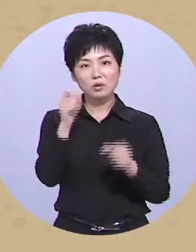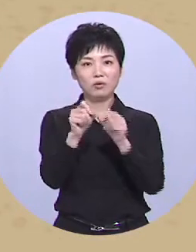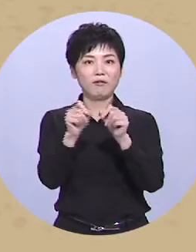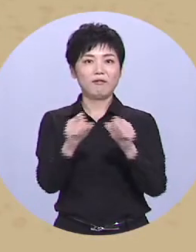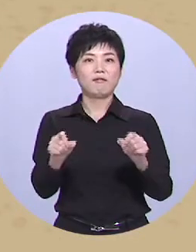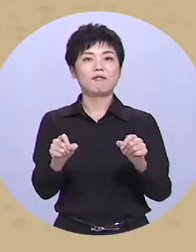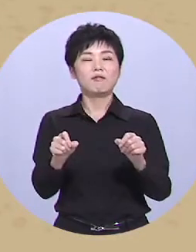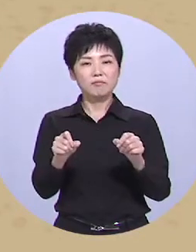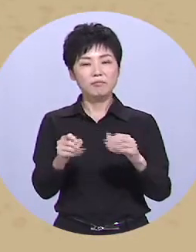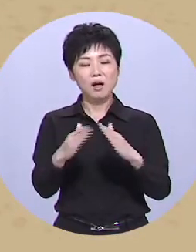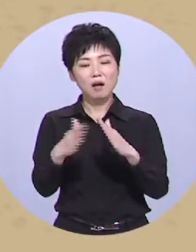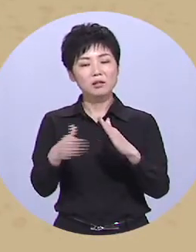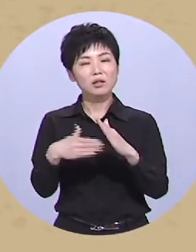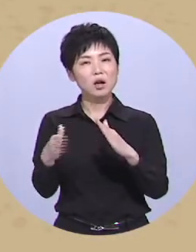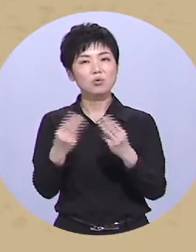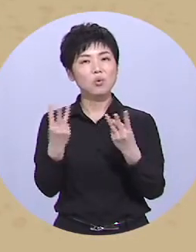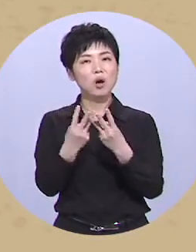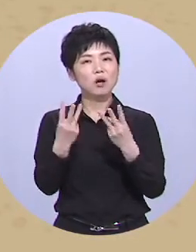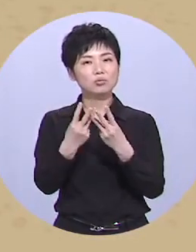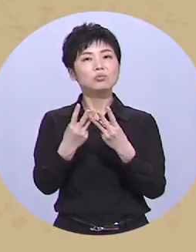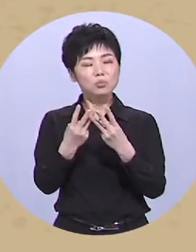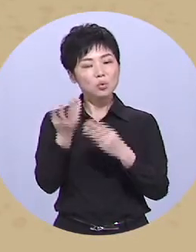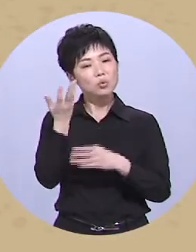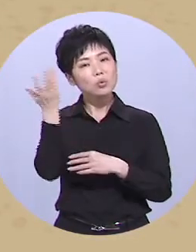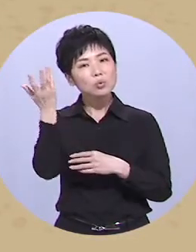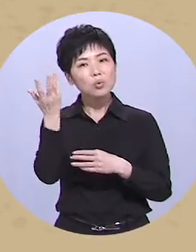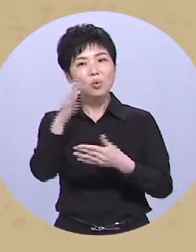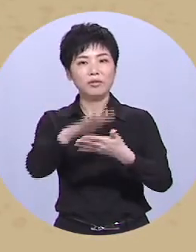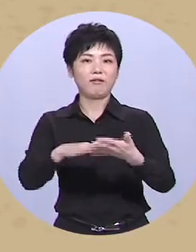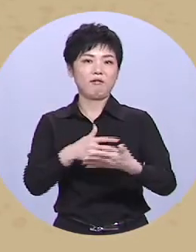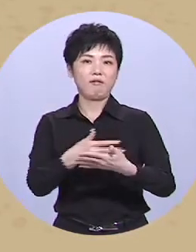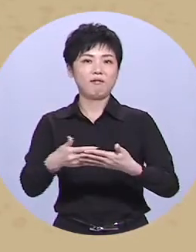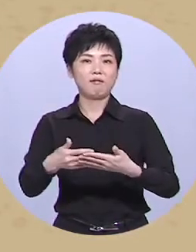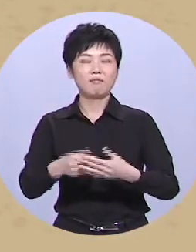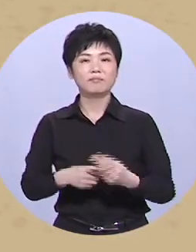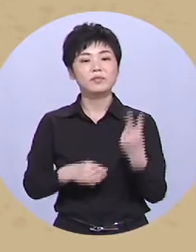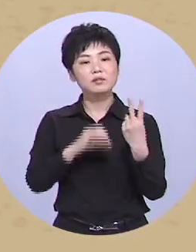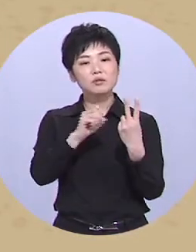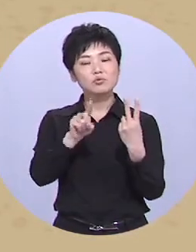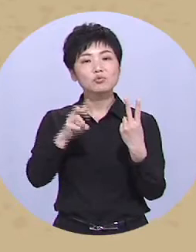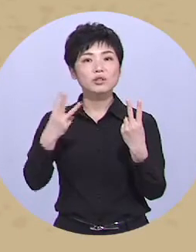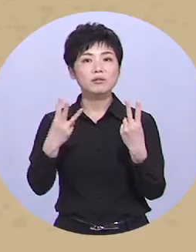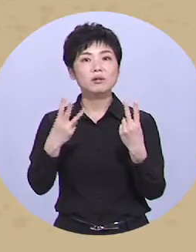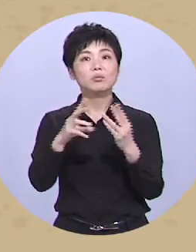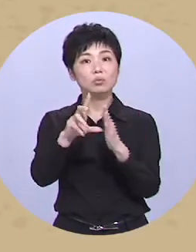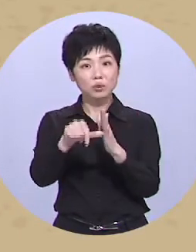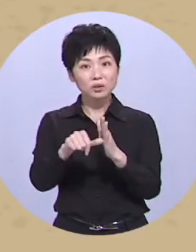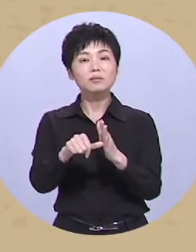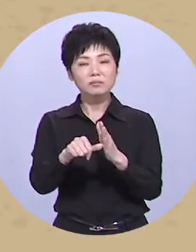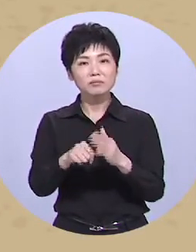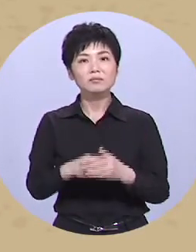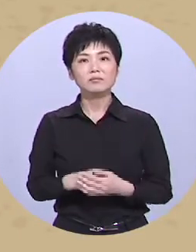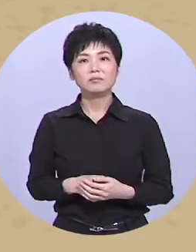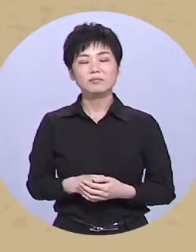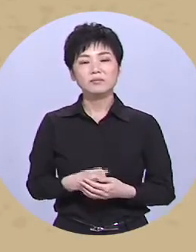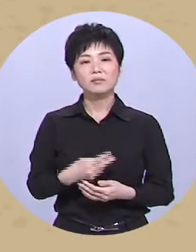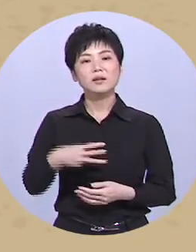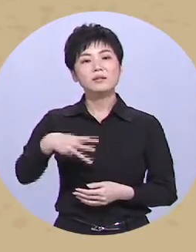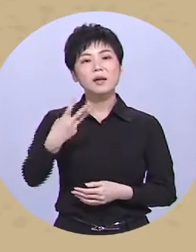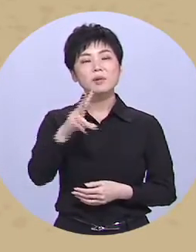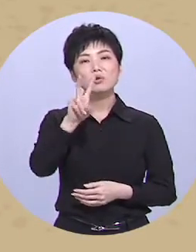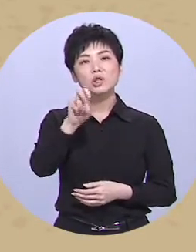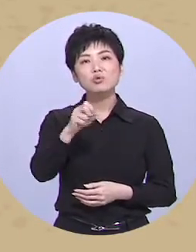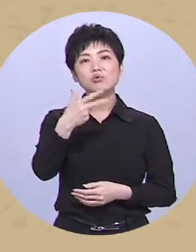県内の空き家の推移と予測のグラフですが、2013年の時点では県内の住宅はおよそ